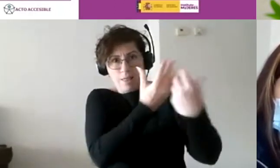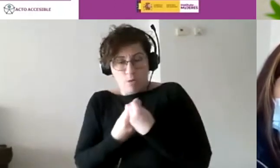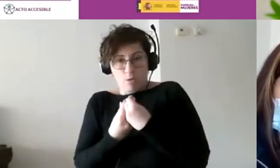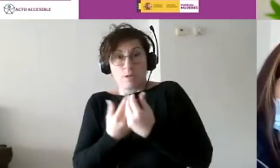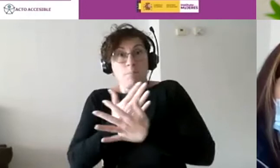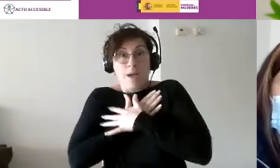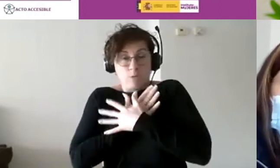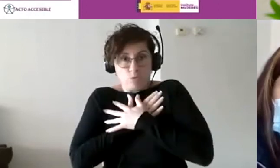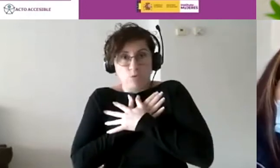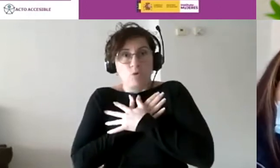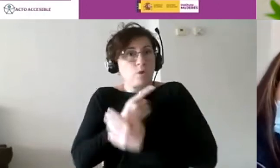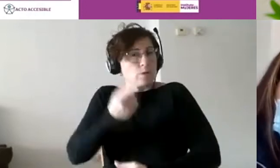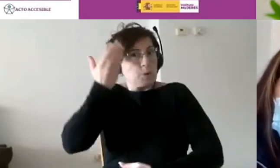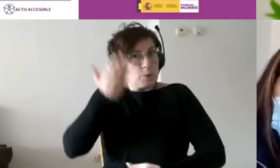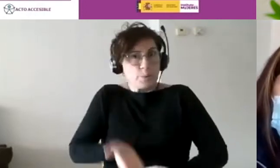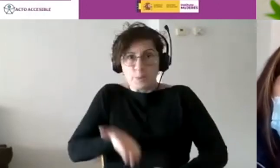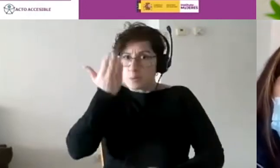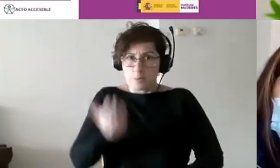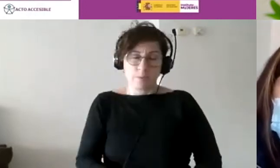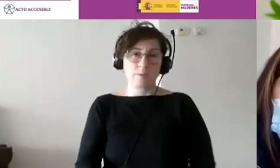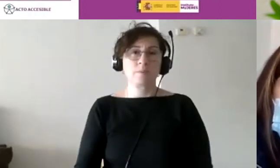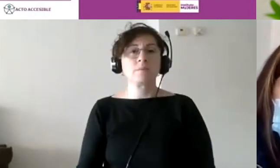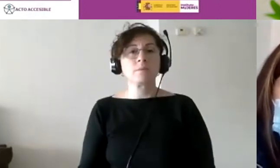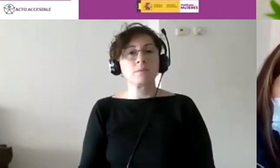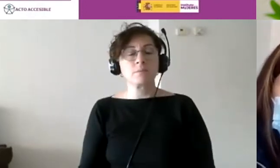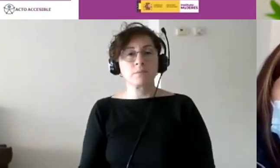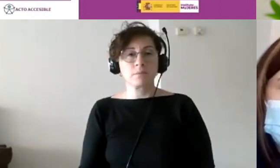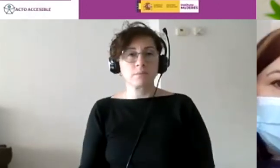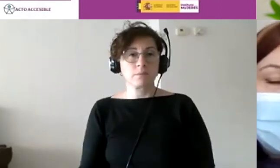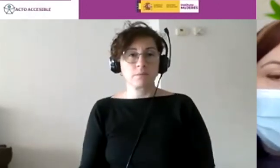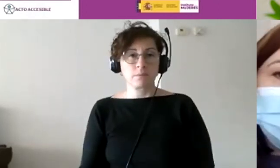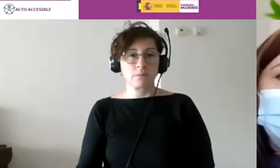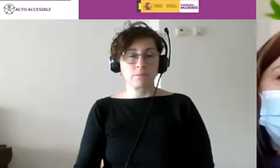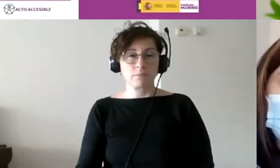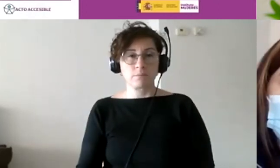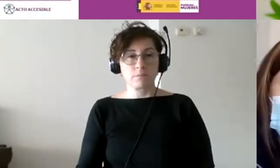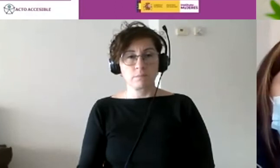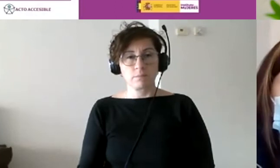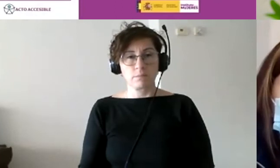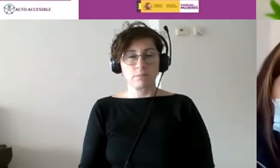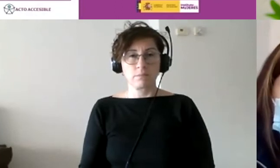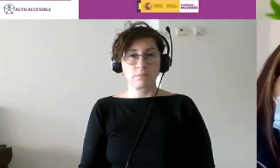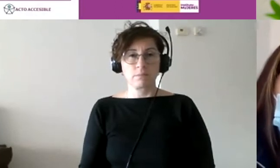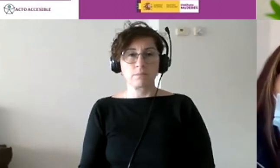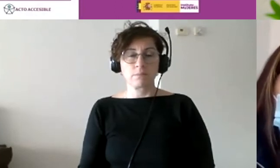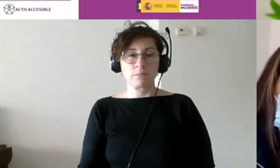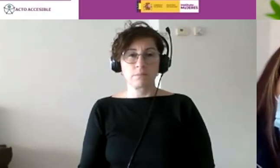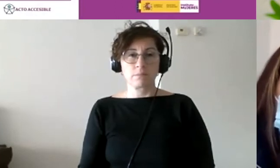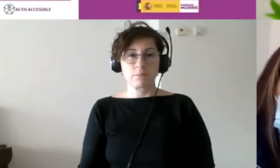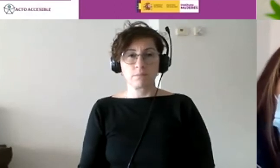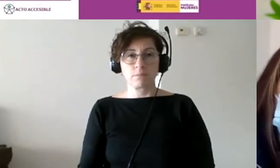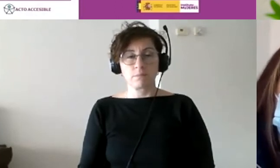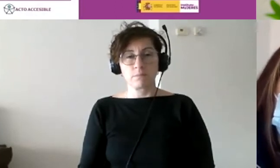this situation. Ми сьогодні з пані Кетерін розмовляли про те, що